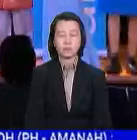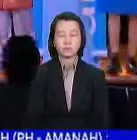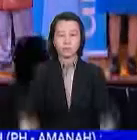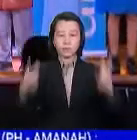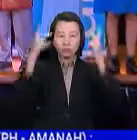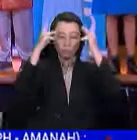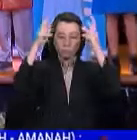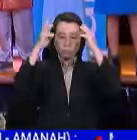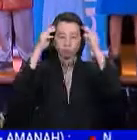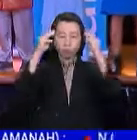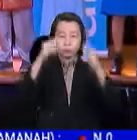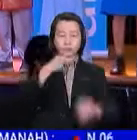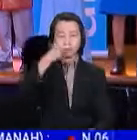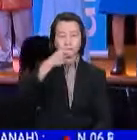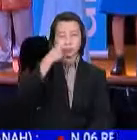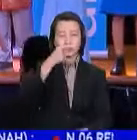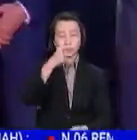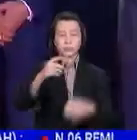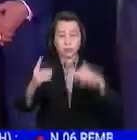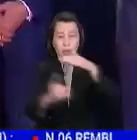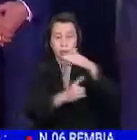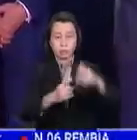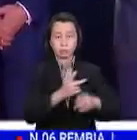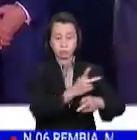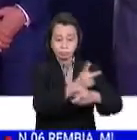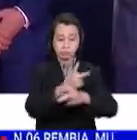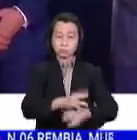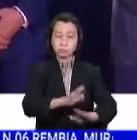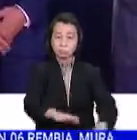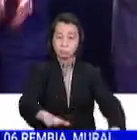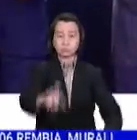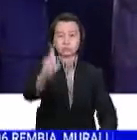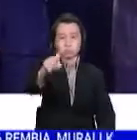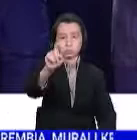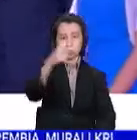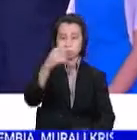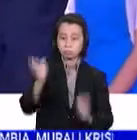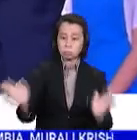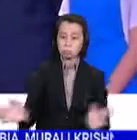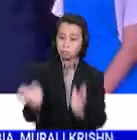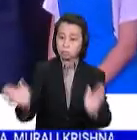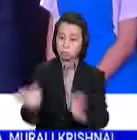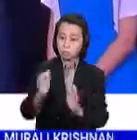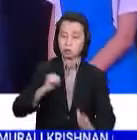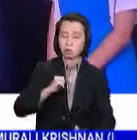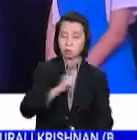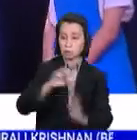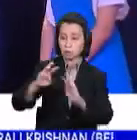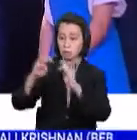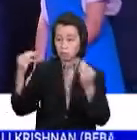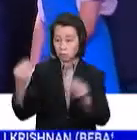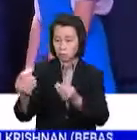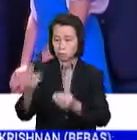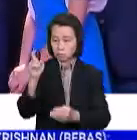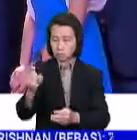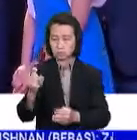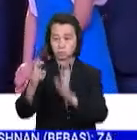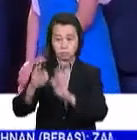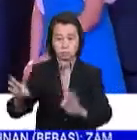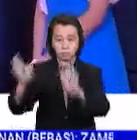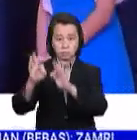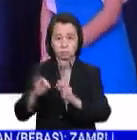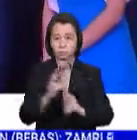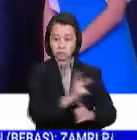Perdana Menteri turut menegaskan dasar pelindungan kanak-kanak amat perlu bagi menggalakkan setiap anggota masyarakat memberi keutamaan